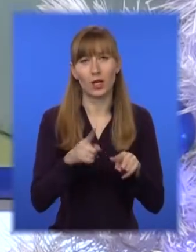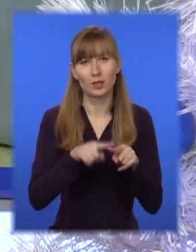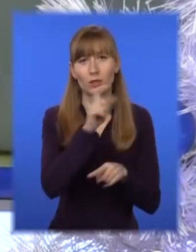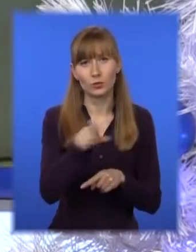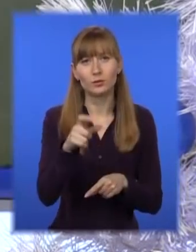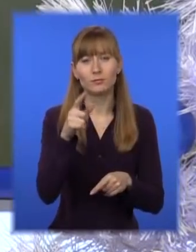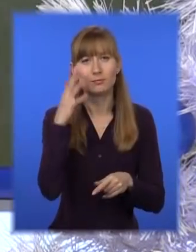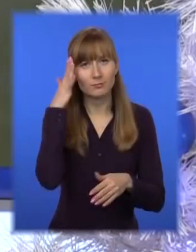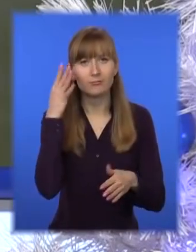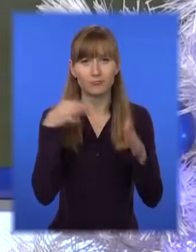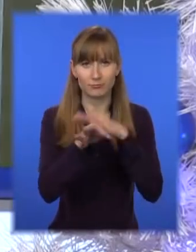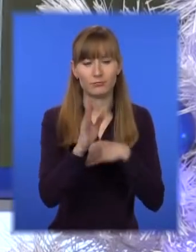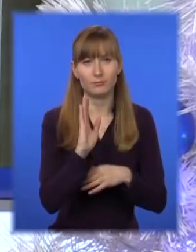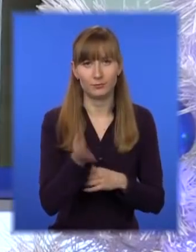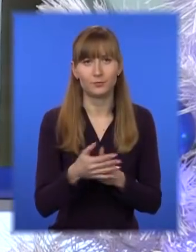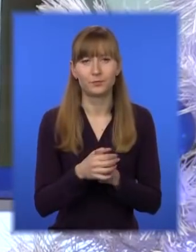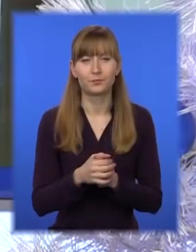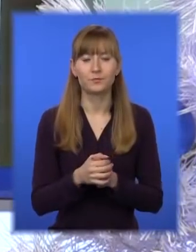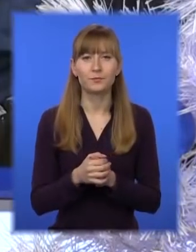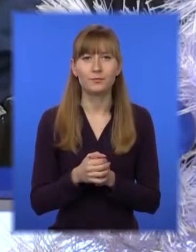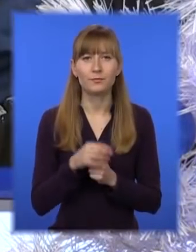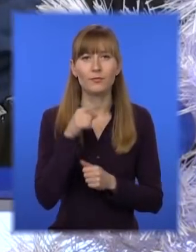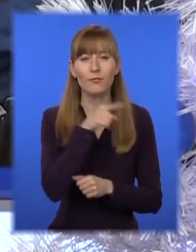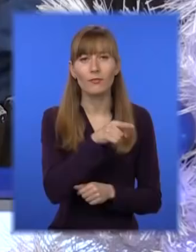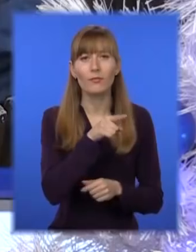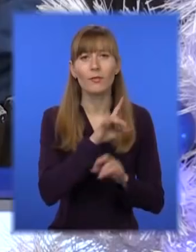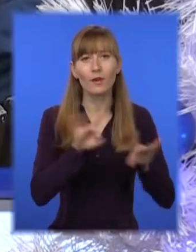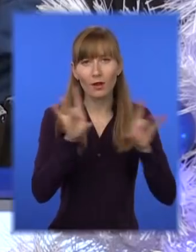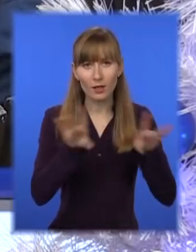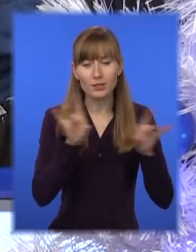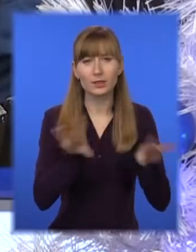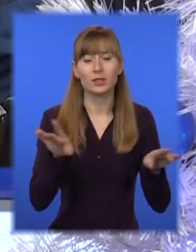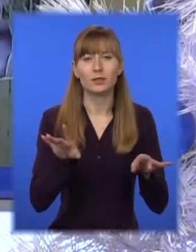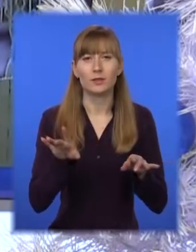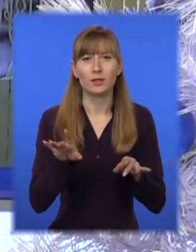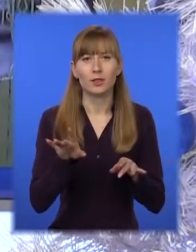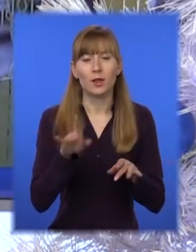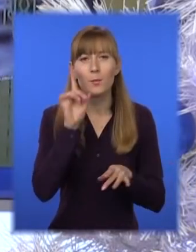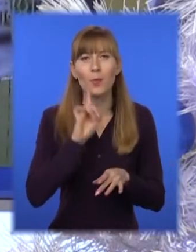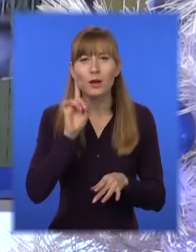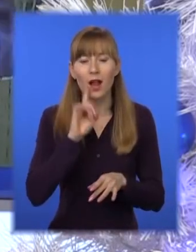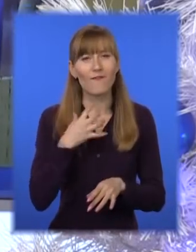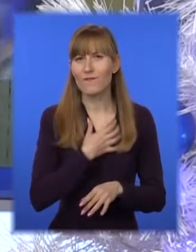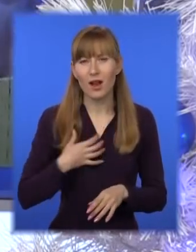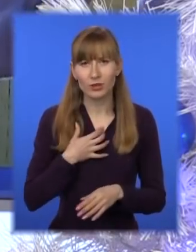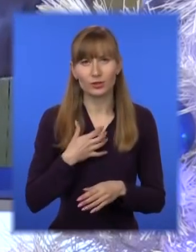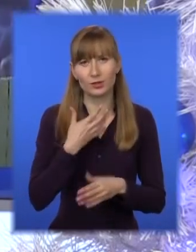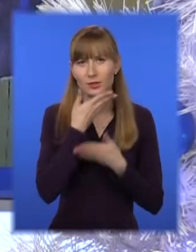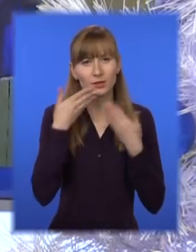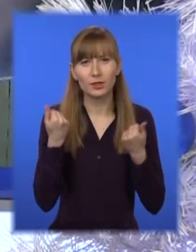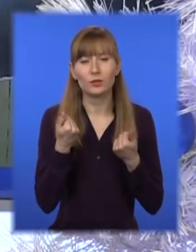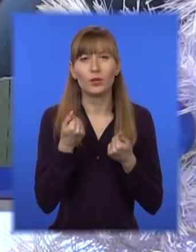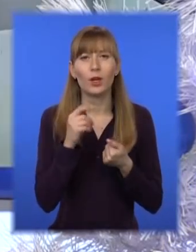українські політичні експерти. Заклики до імпічменту президента поки що не набрали дійсної ваги. А нестійка парламентська